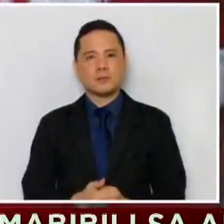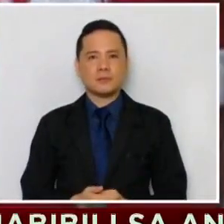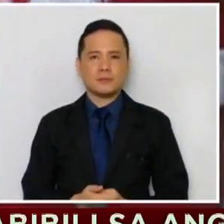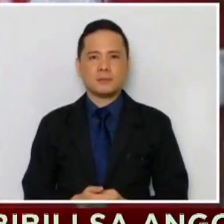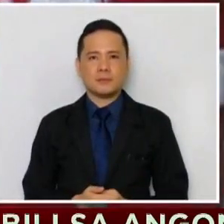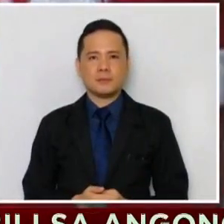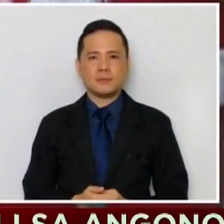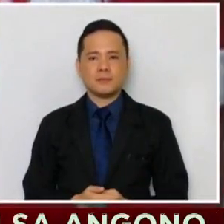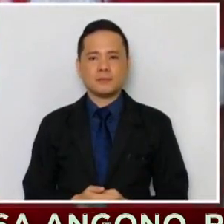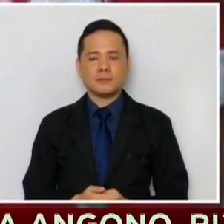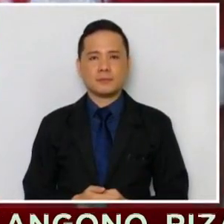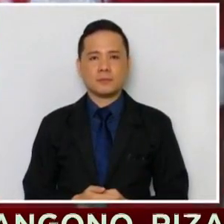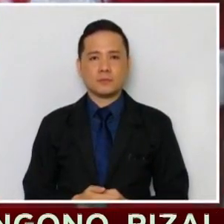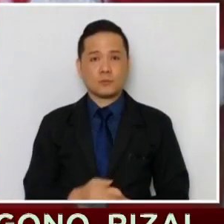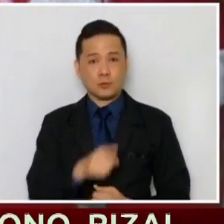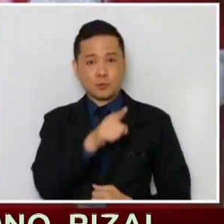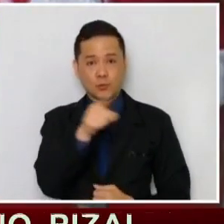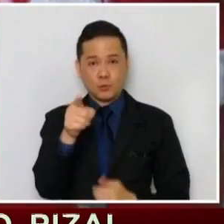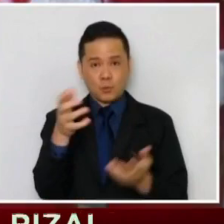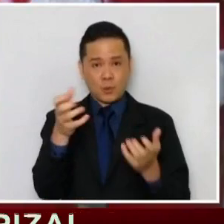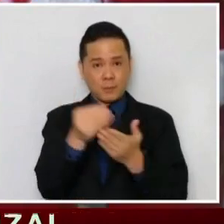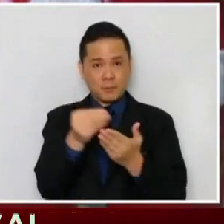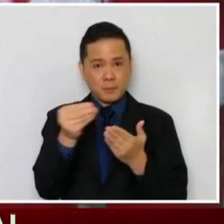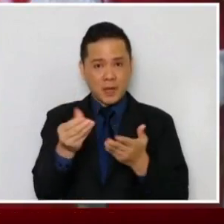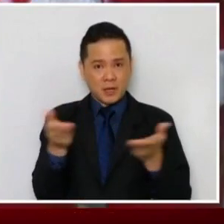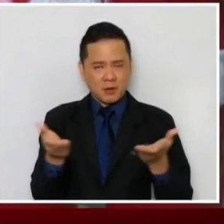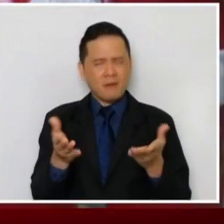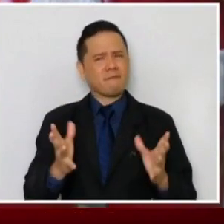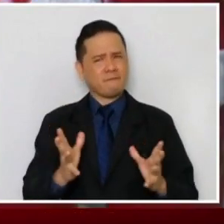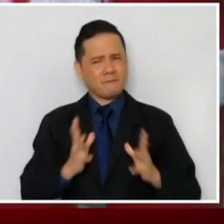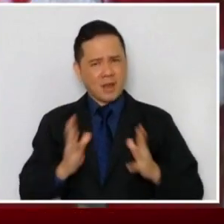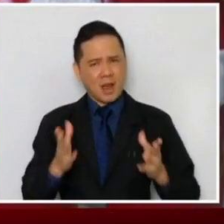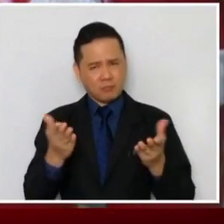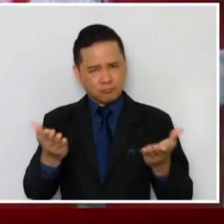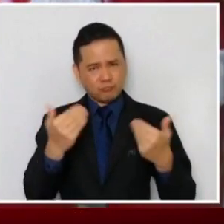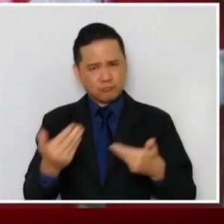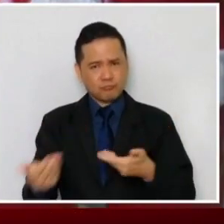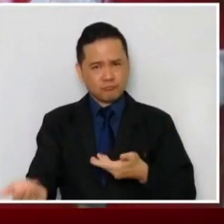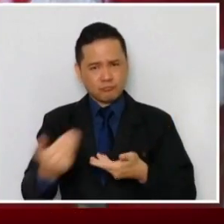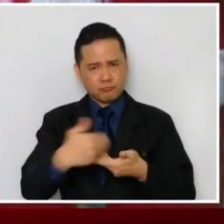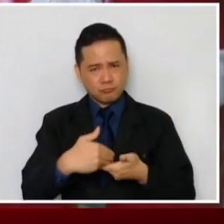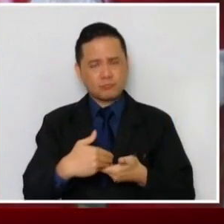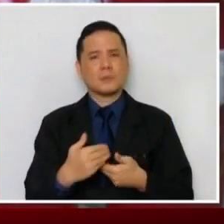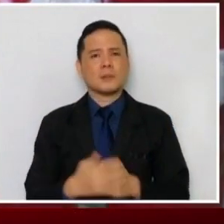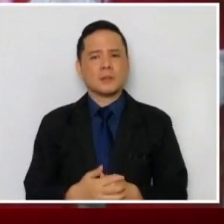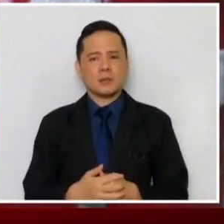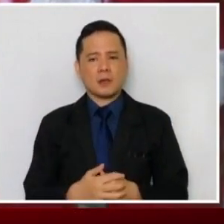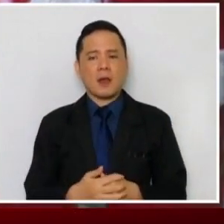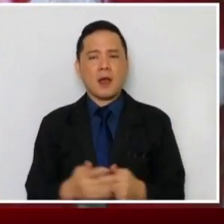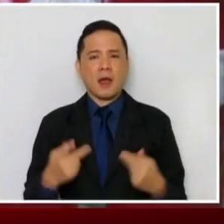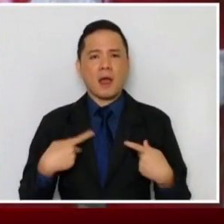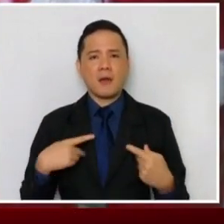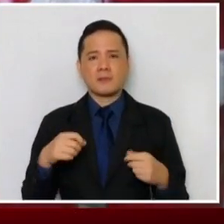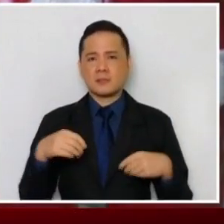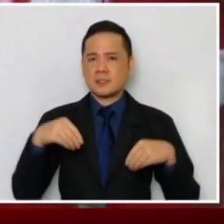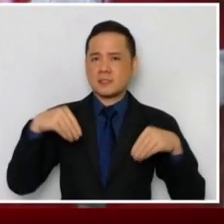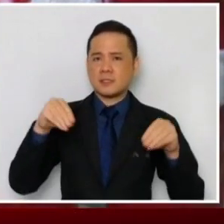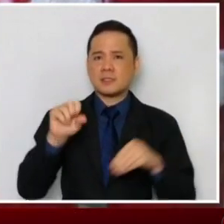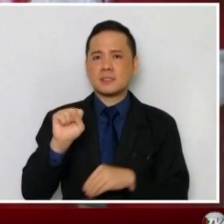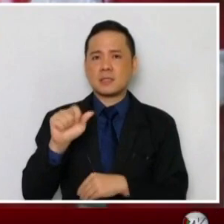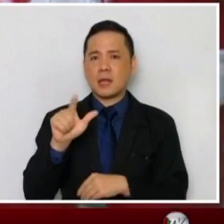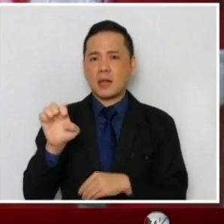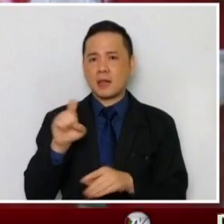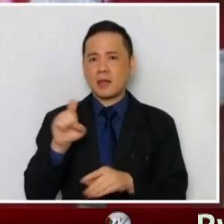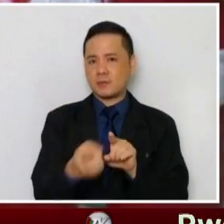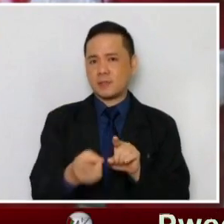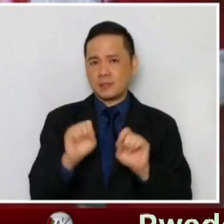Sa mga balak po na mamili rito, pwede po ha, pwede po kayong mag-walk-in dito at huwag wholesale na presyo ang ibibigay nila sa inyo